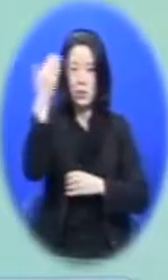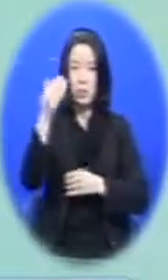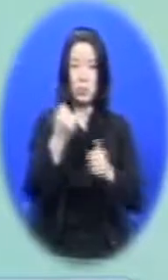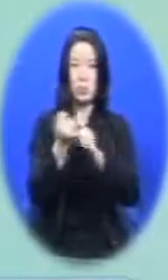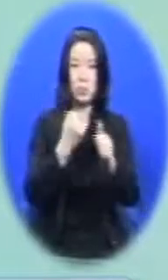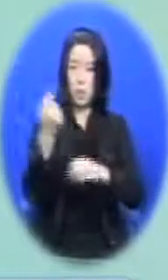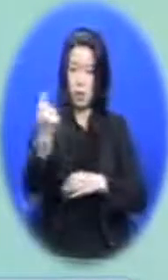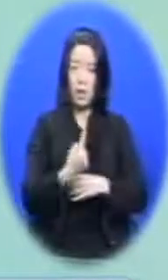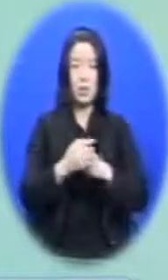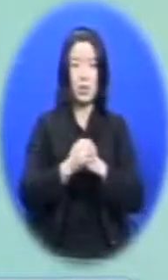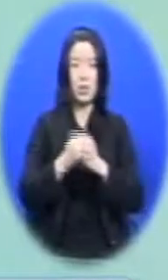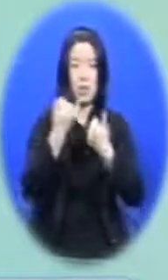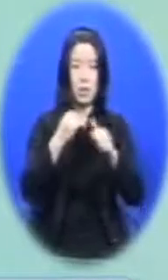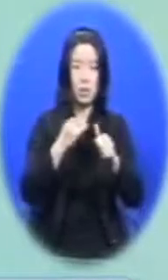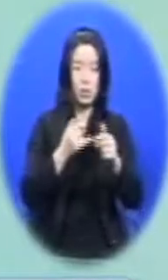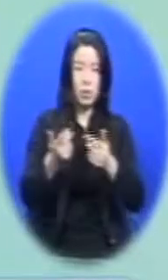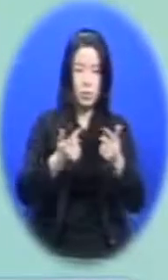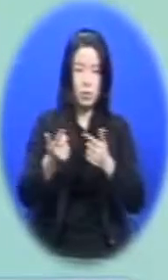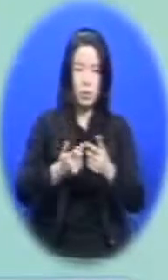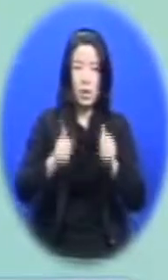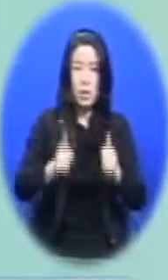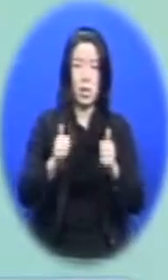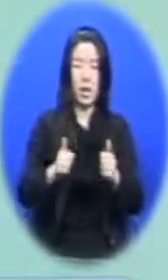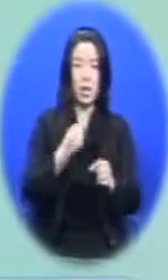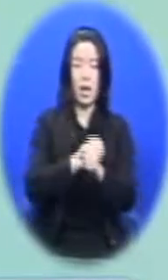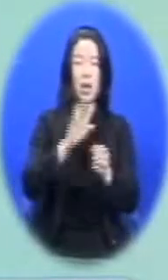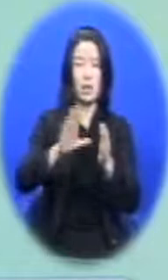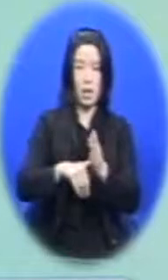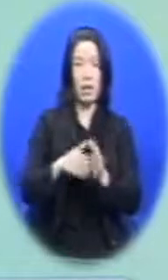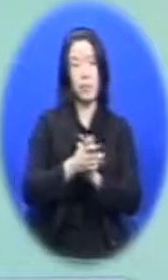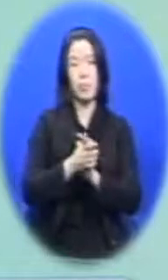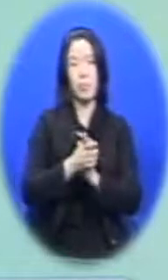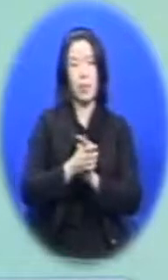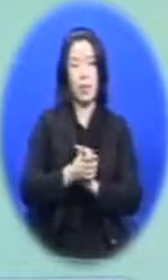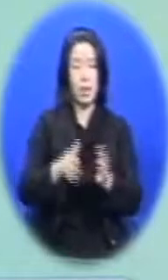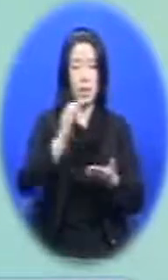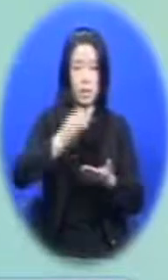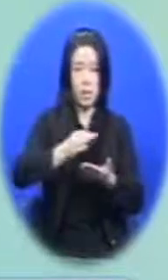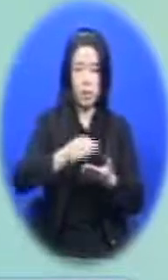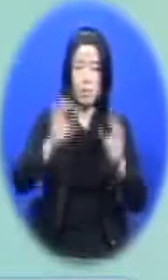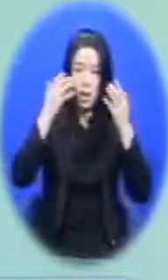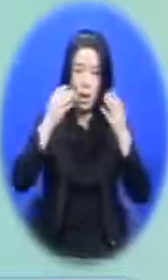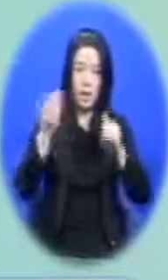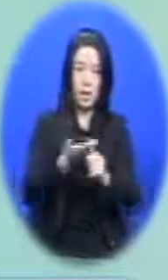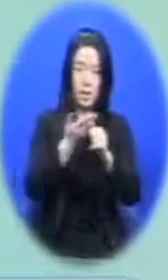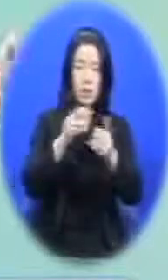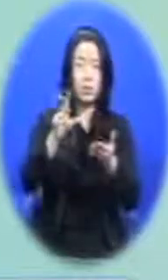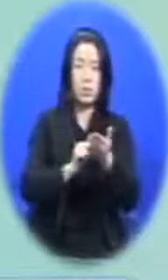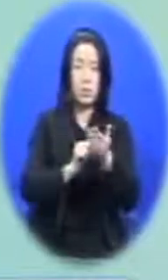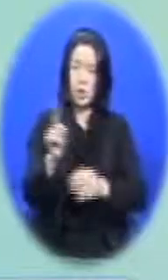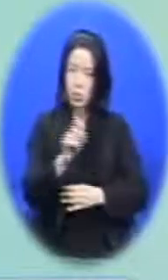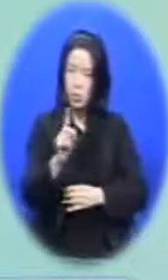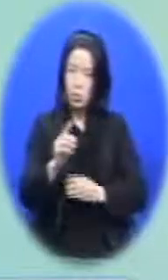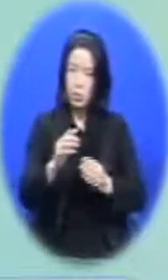와서 이혼 조정 이제 재판을 하는데 재산 문제, 아이 양육 문제, 뭐 도무지